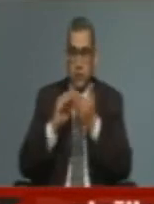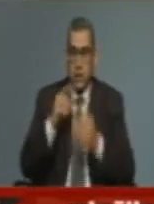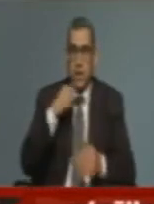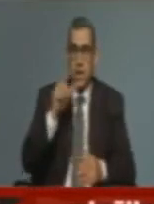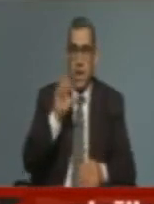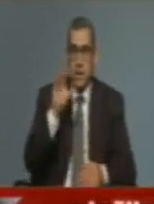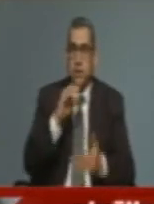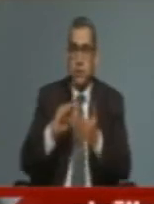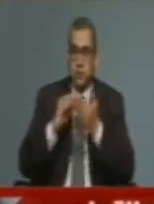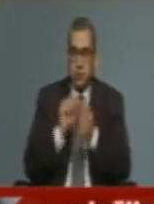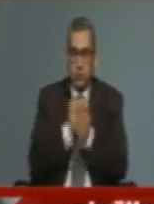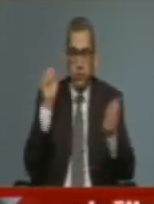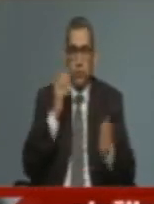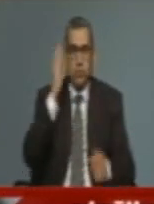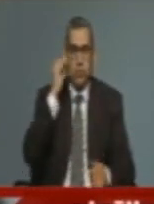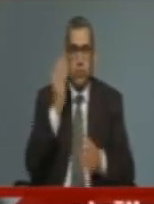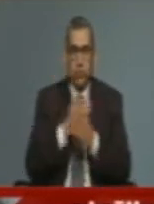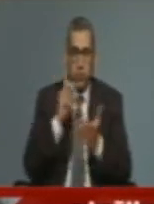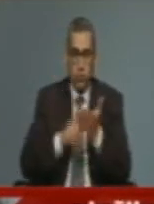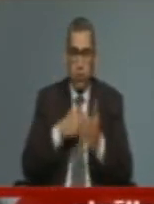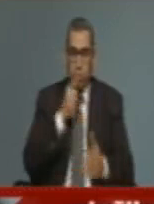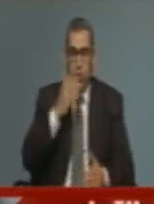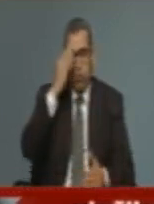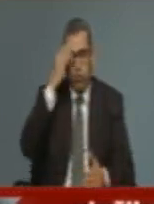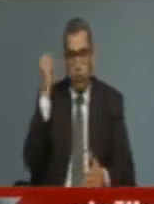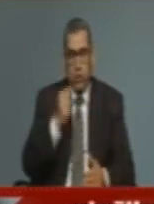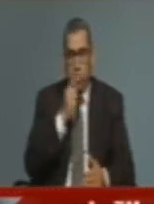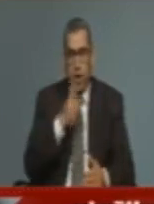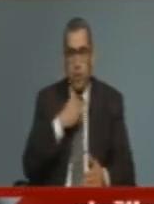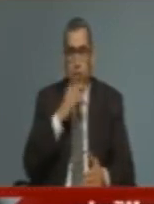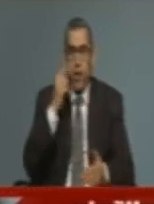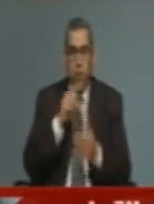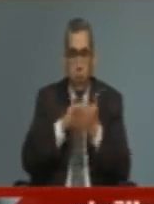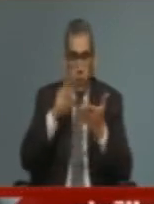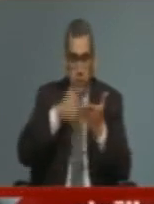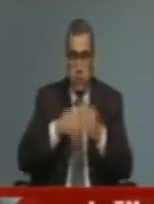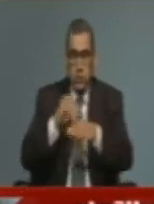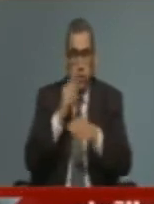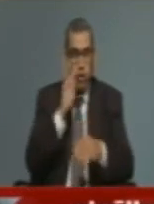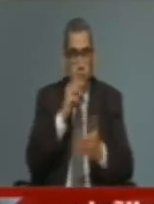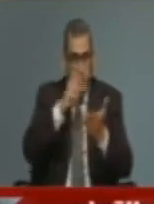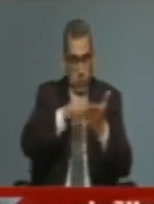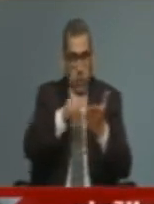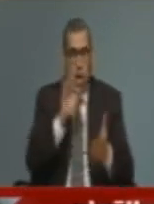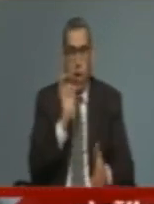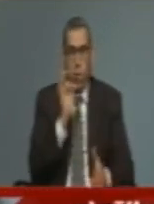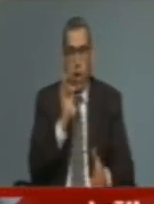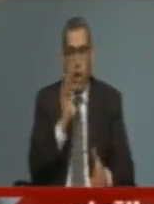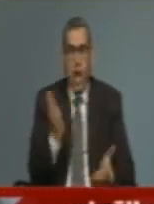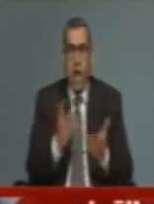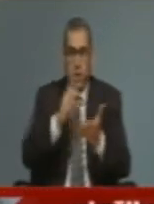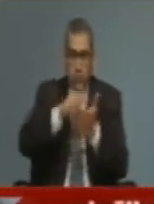ده. بس بنصح كل واحد ما يحتاجش وصلات الامانه دي خالص، ولا يخلي حد